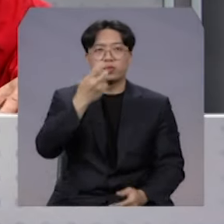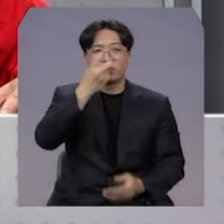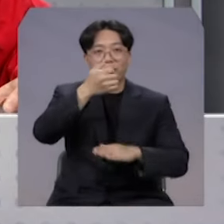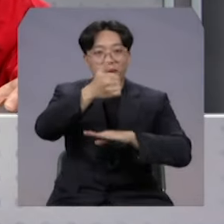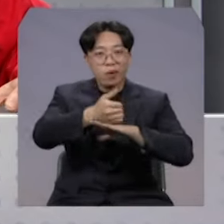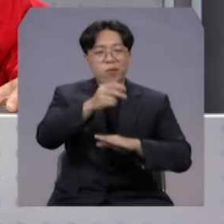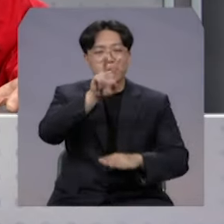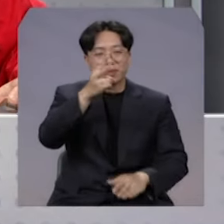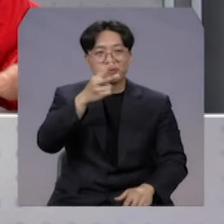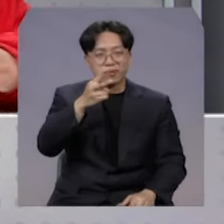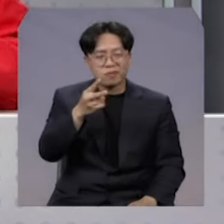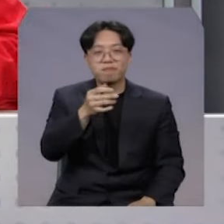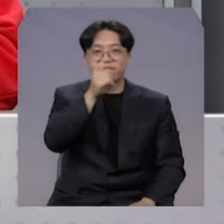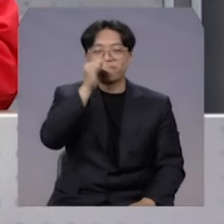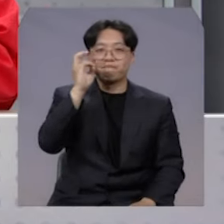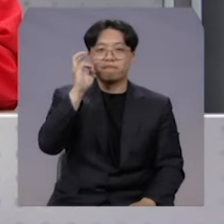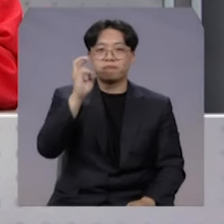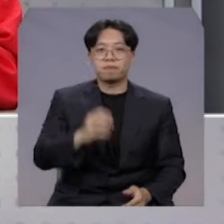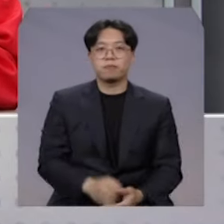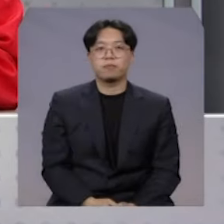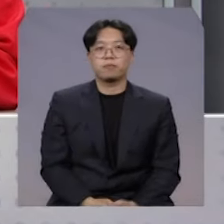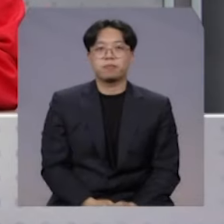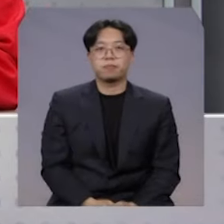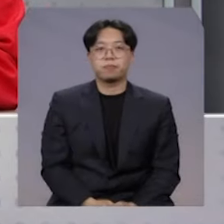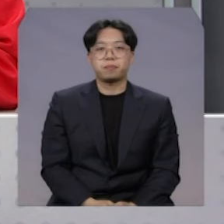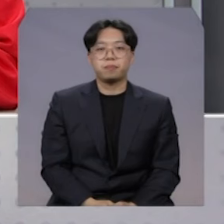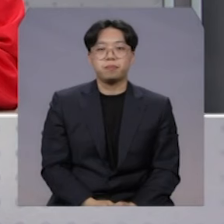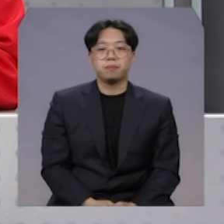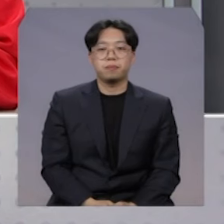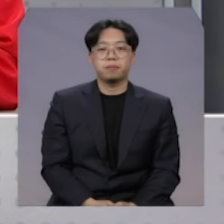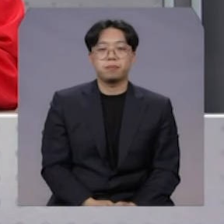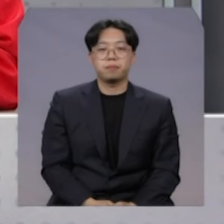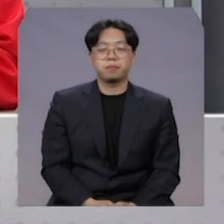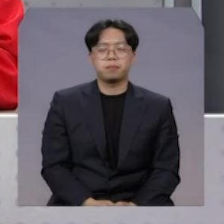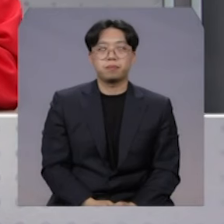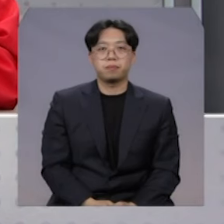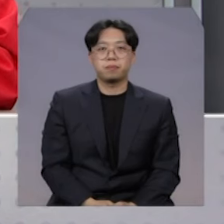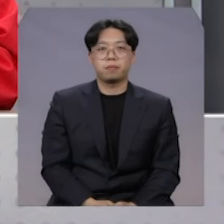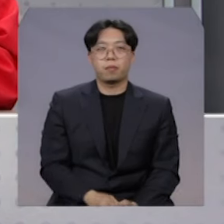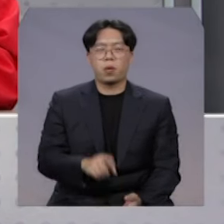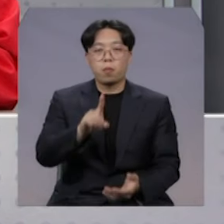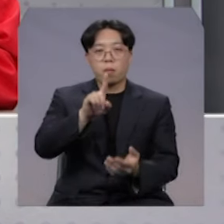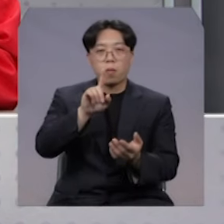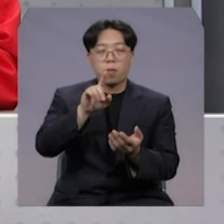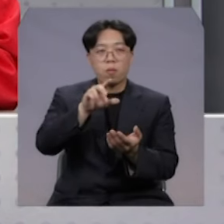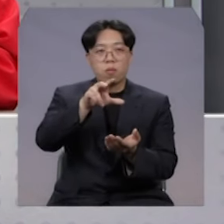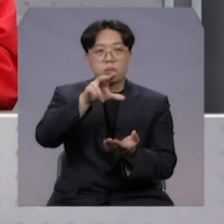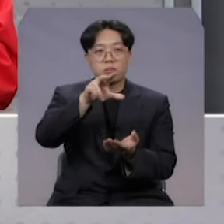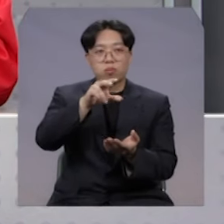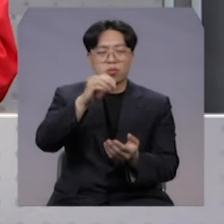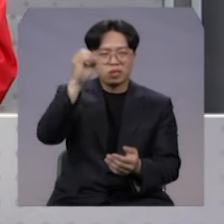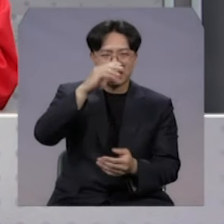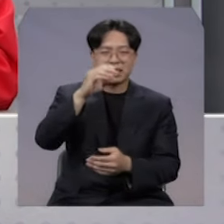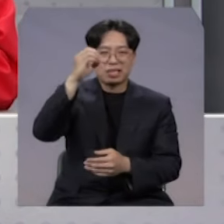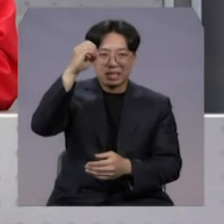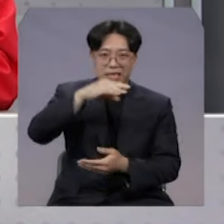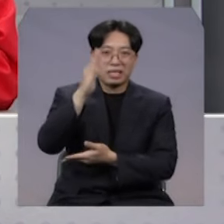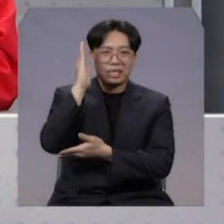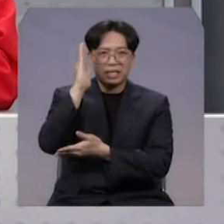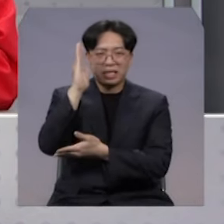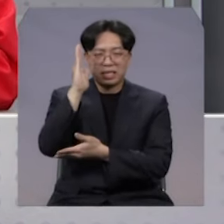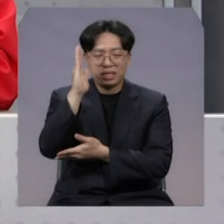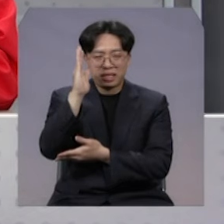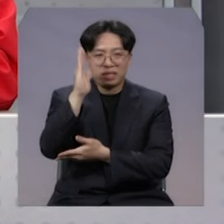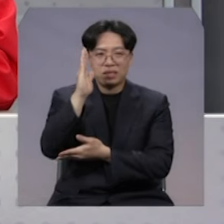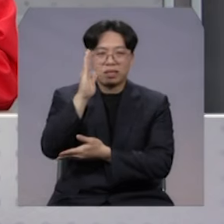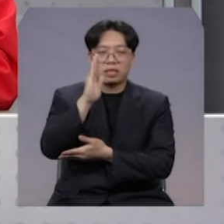단지 세수의 그런 문제를 해가지고 호도하거나 이렇게 말씀해서는 되는 것이 아니고 물론 근거를 이야기하라 이렇게